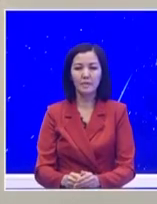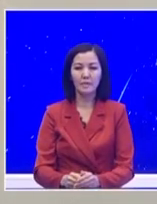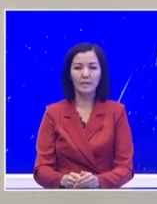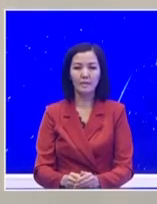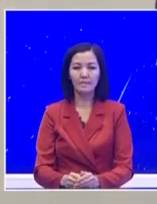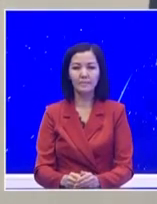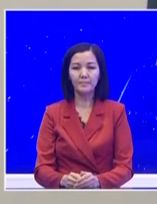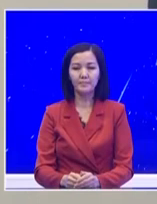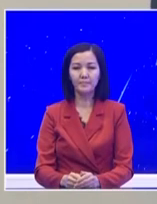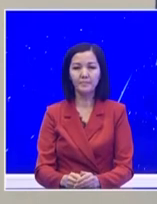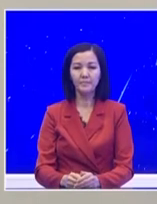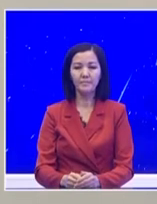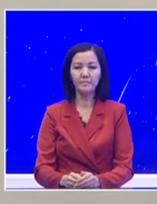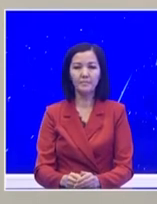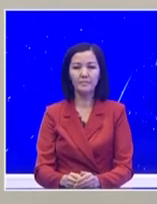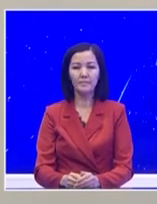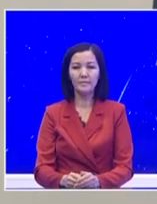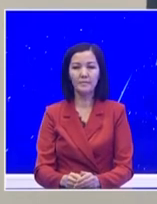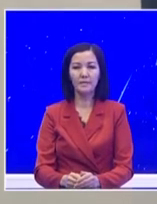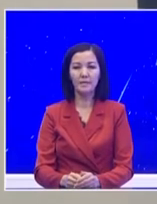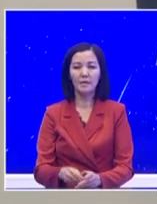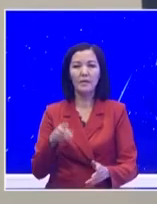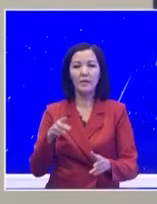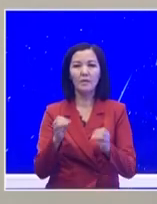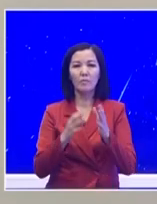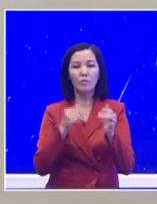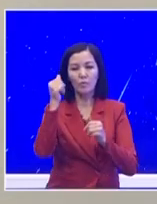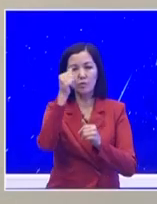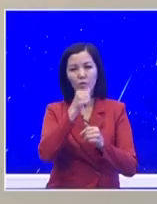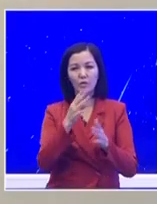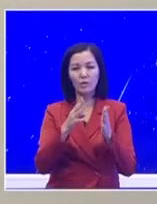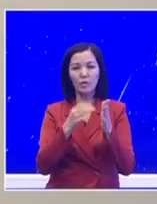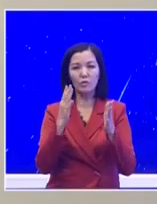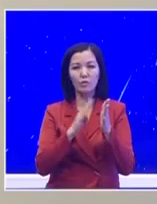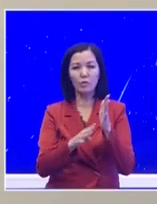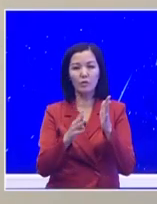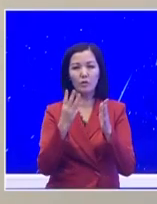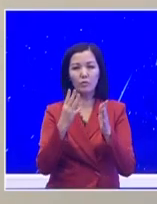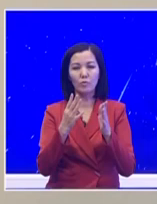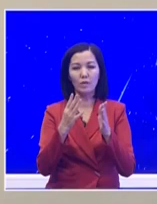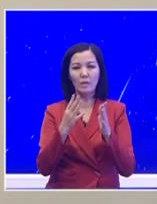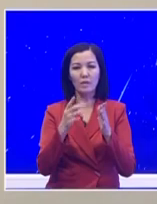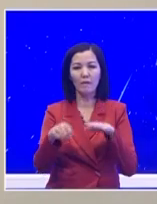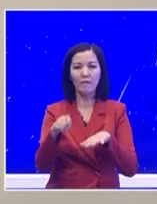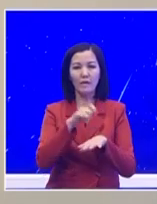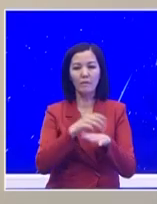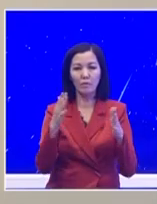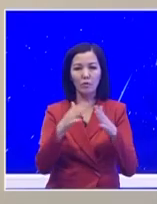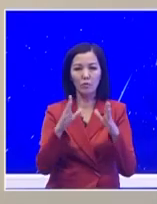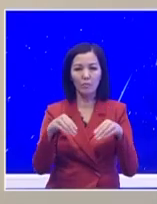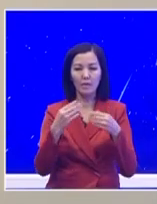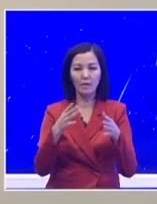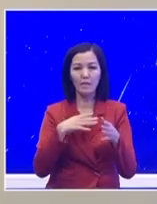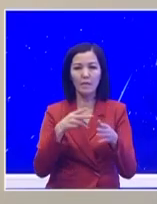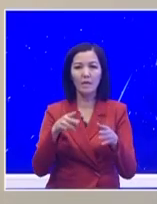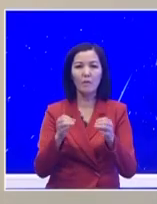894 тысяч квадратных метров жилья на 25. 2019 жылы 894 мың шаршы метр баспана қолданысқа берілді.